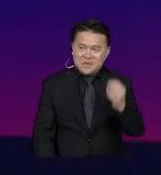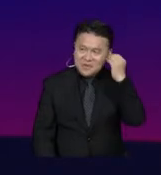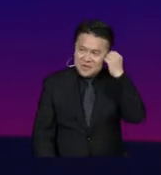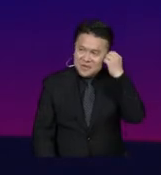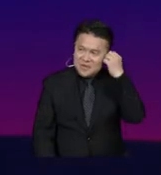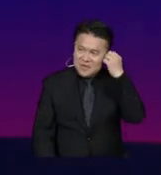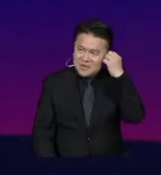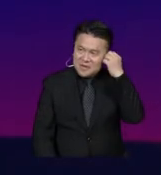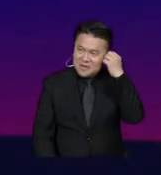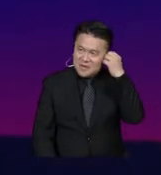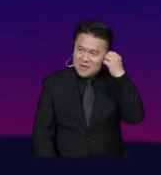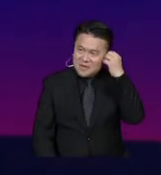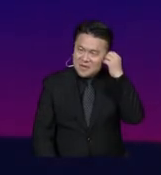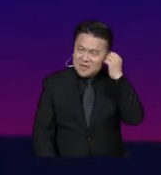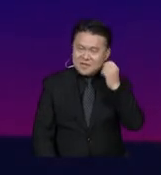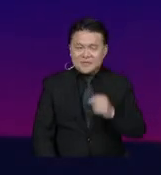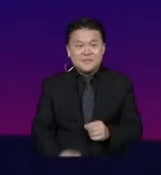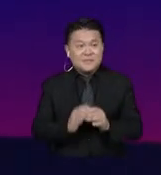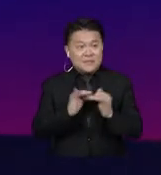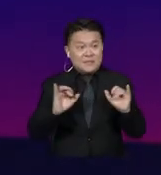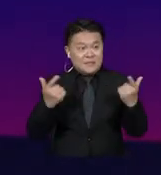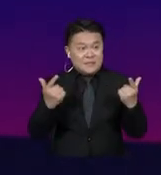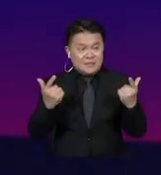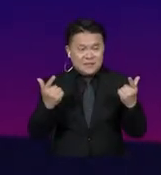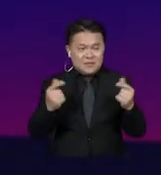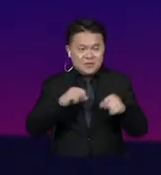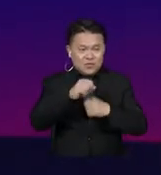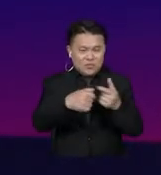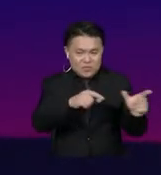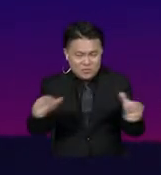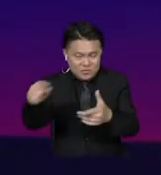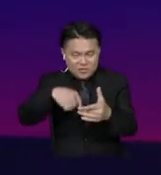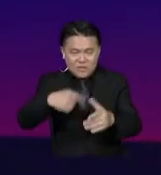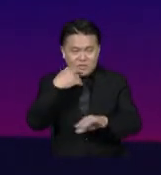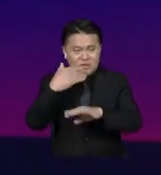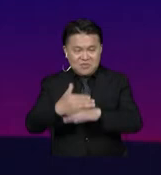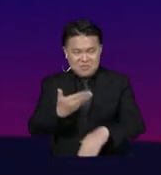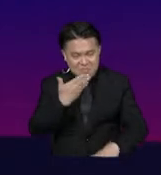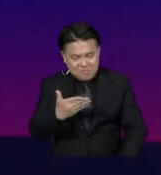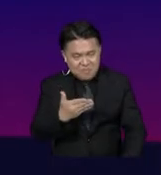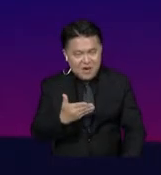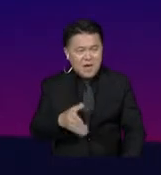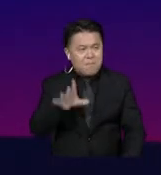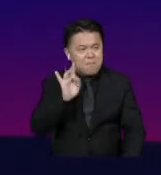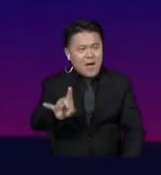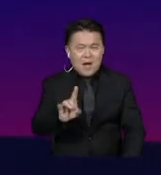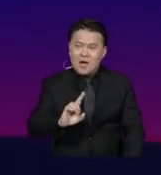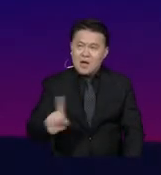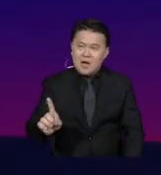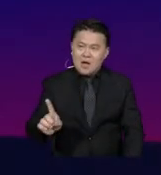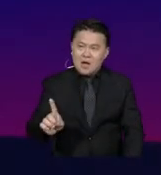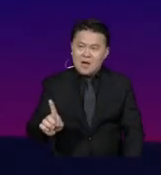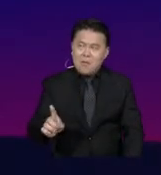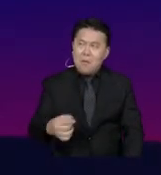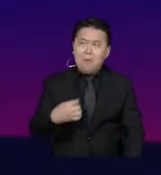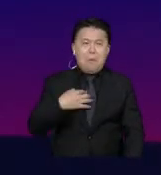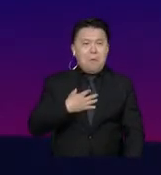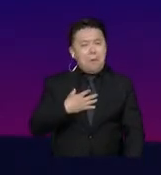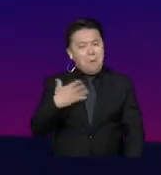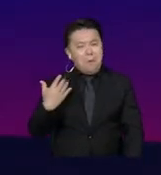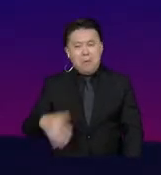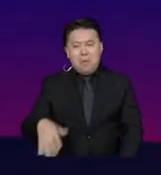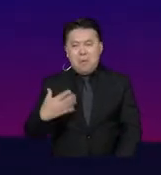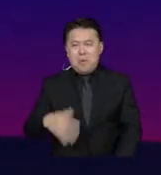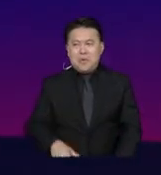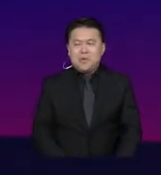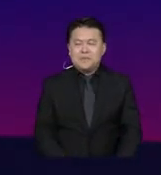네. Interesting. Well, it would be species, and there are many species that have